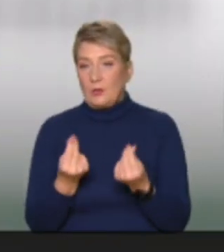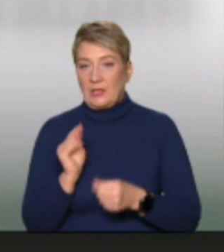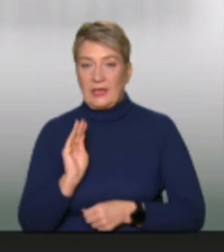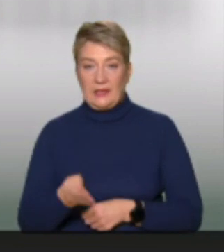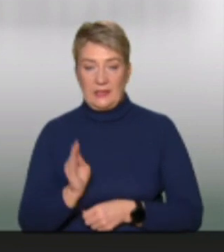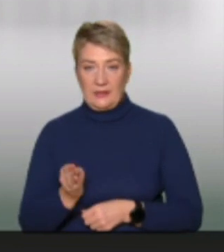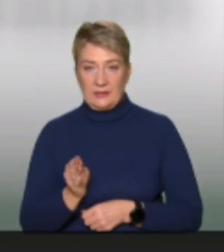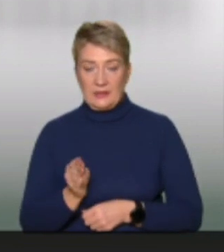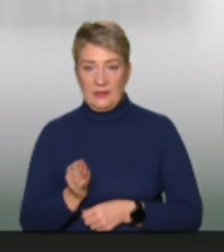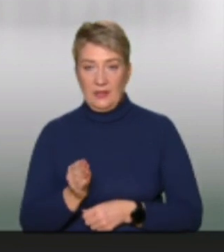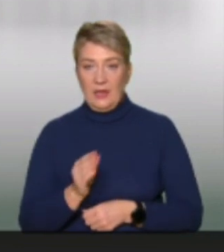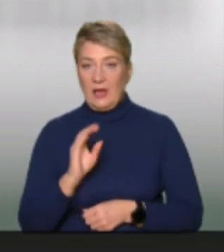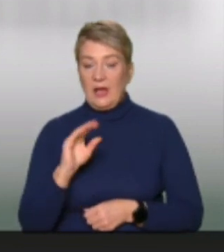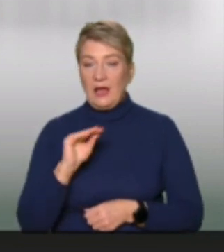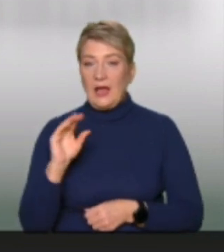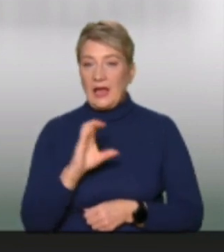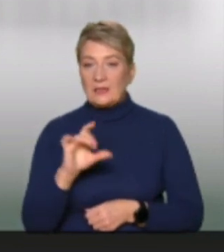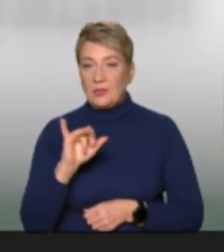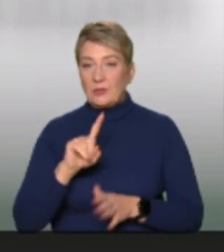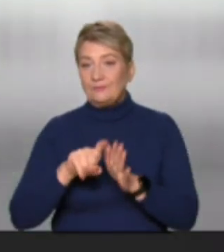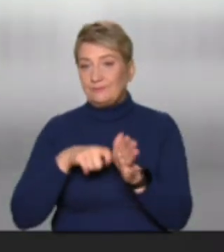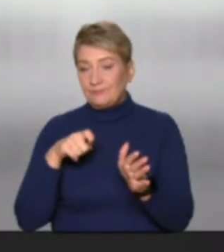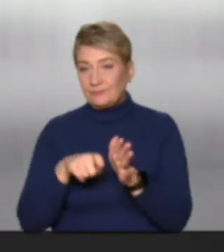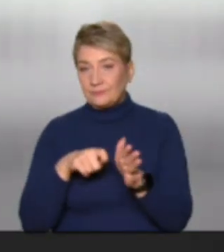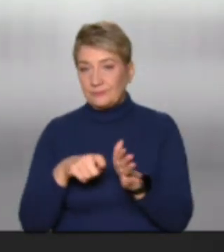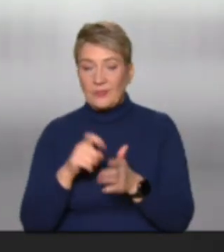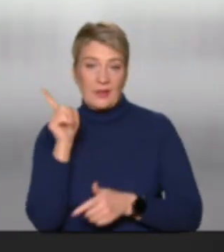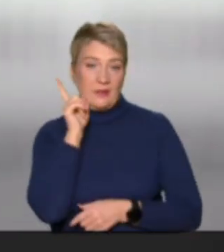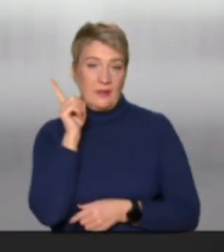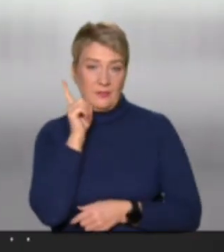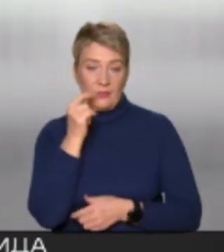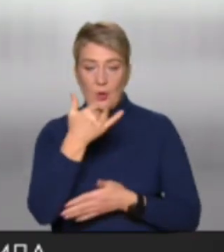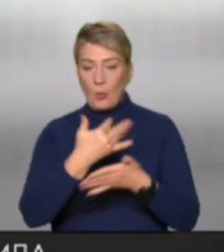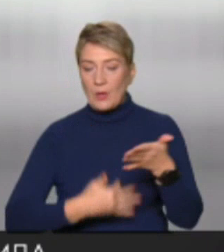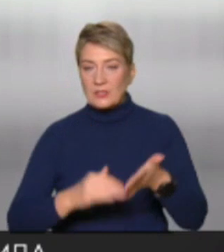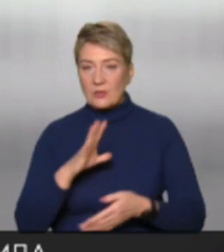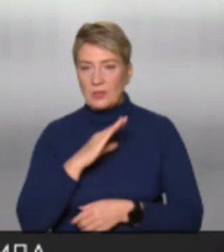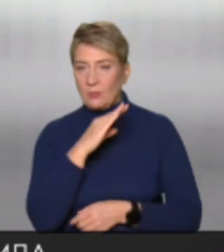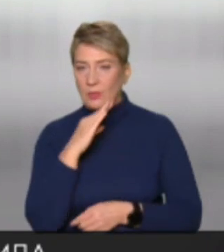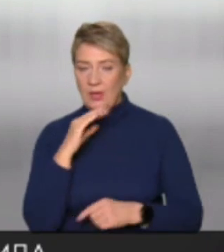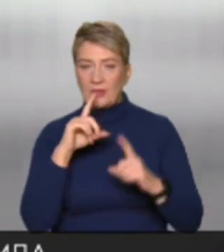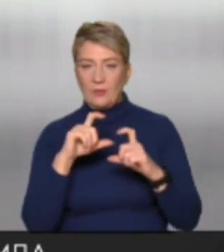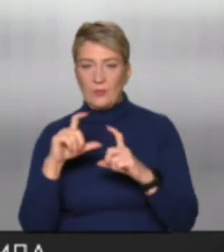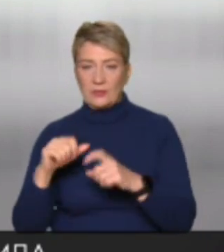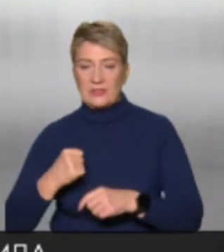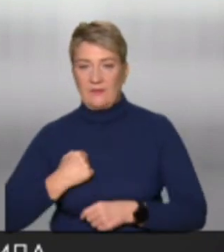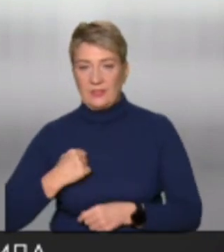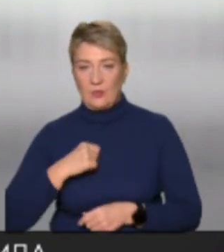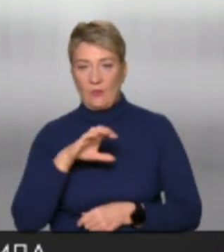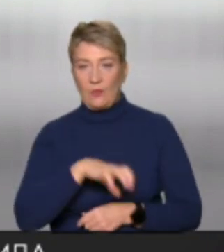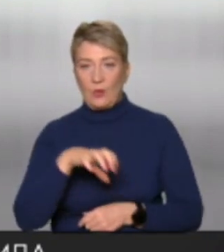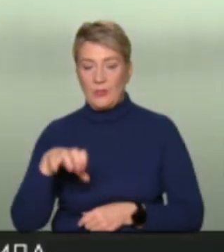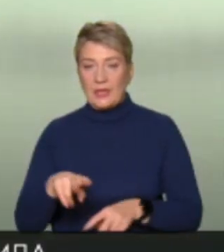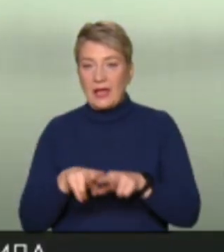обох навідників СБУ вилучила телефони з доказами. У месенджерах було багато фотографій військових об'єктів, а також